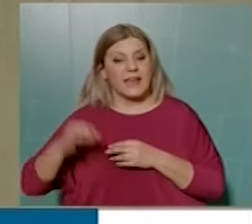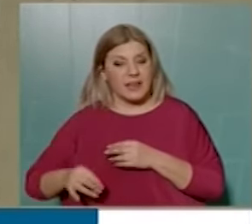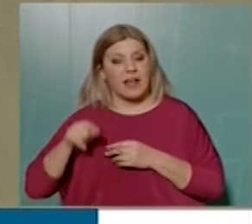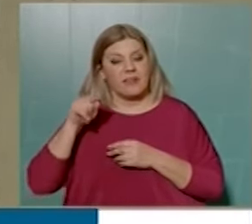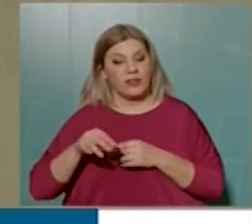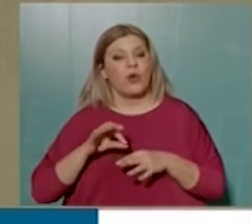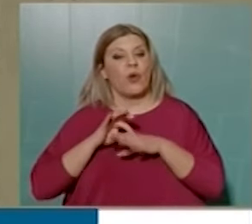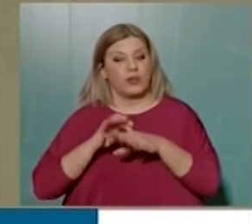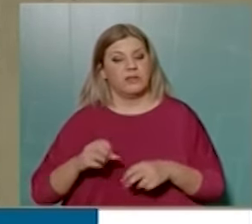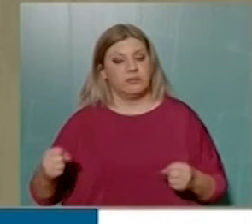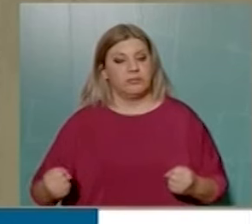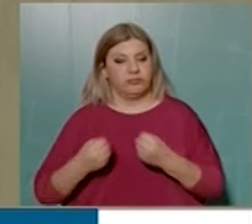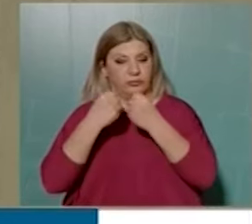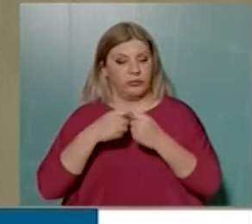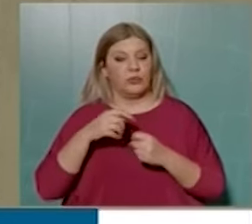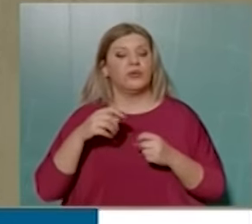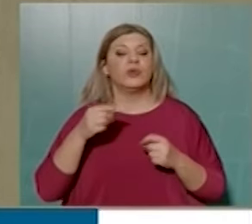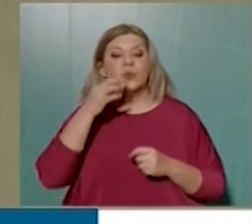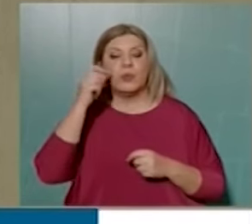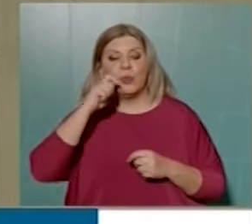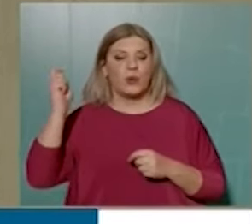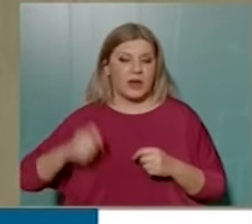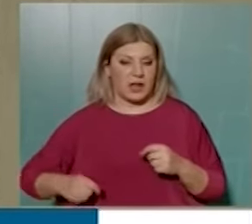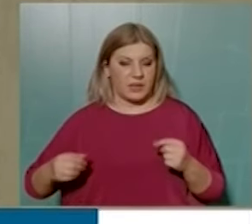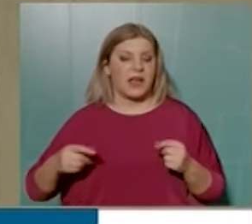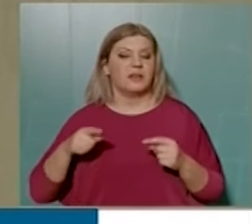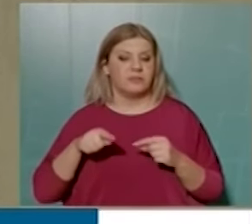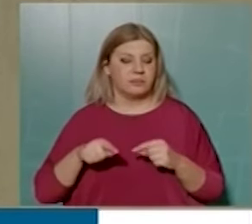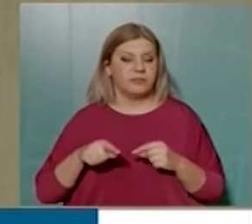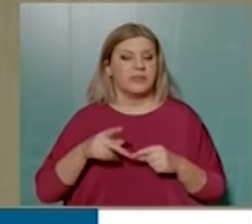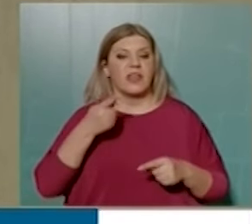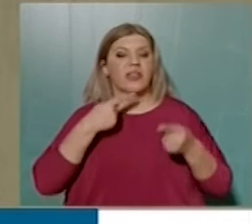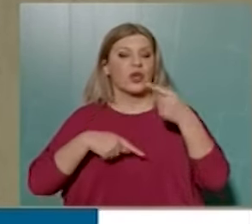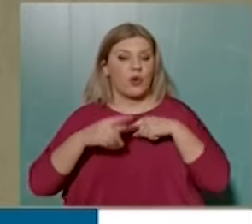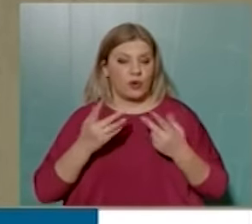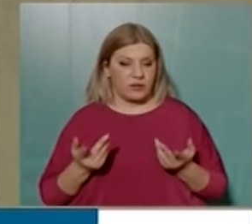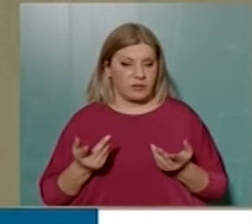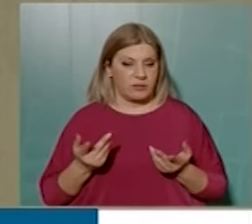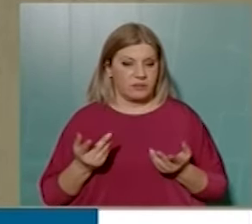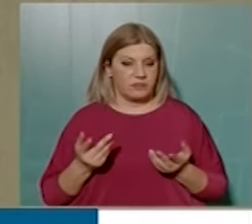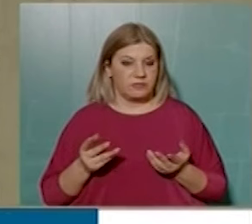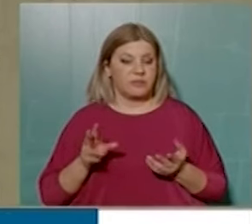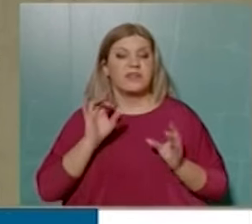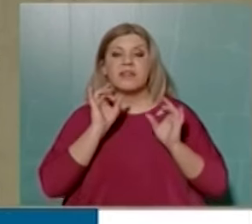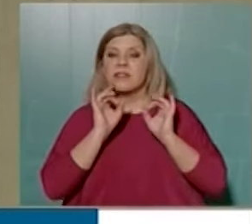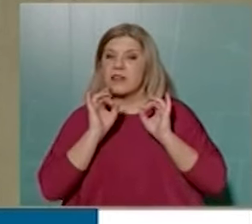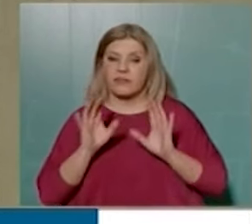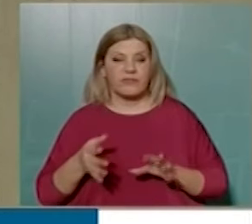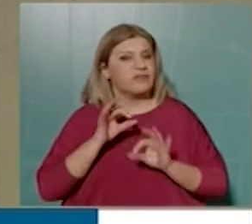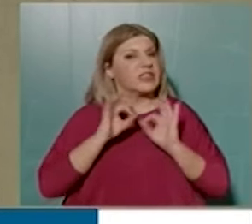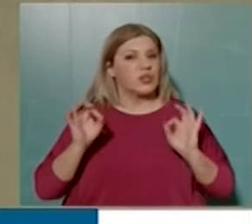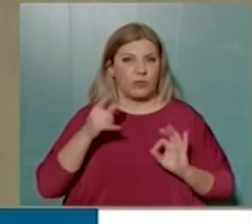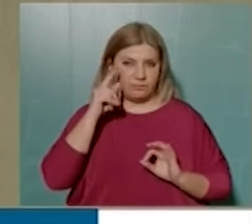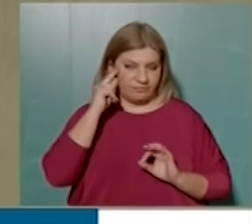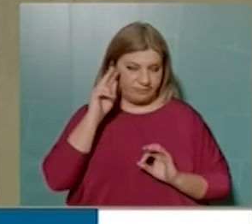οδήγησε στη σύγκρουση στην ουκρανία και στον πόλεμο που λέει κεί η προηγούμενη διοίκηση σαν δικαιολογία δεν ήρθε από το πουθενά δεν είναι φυσικό